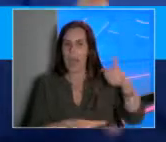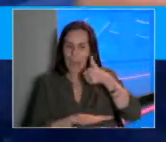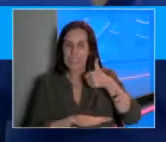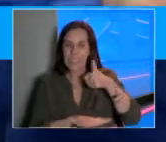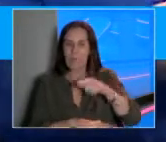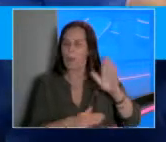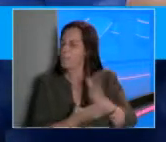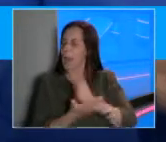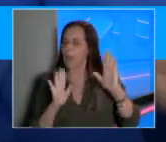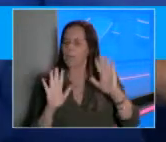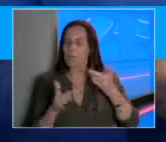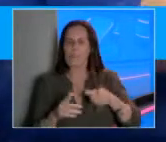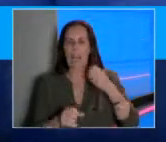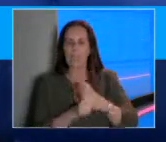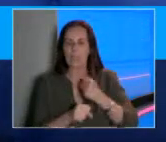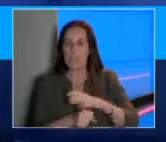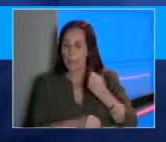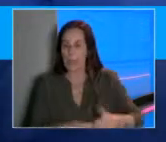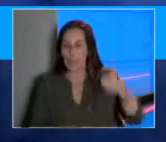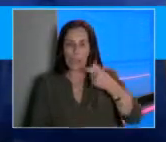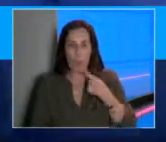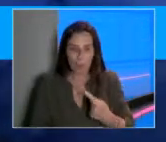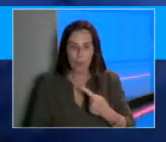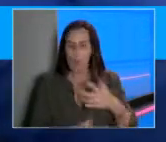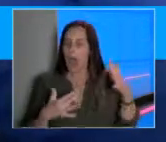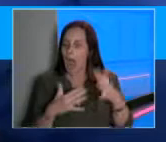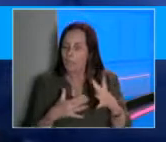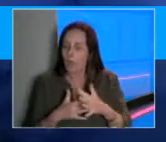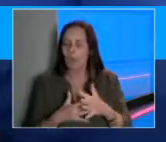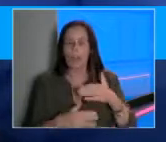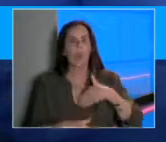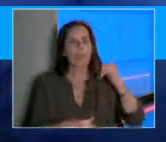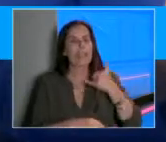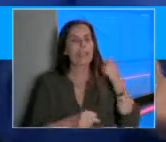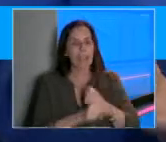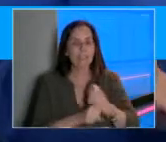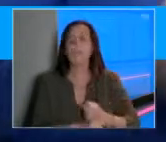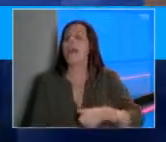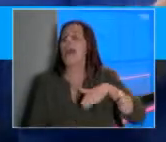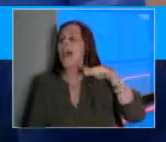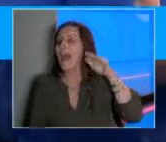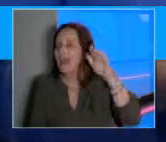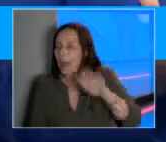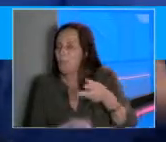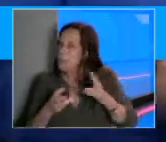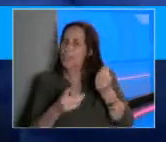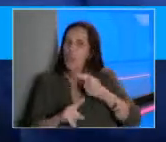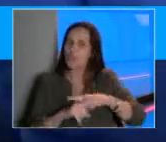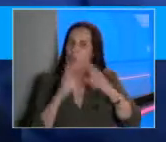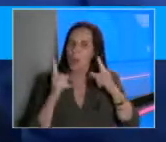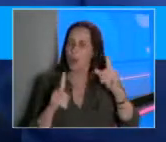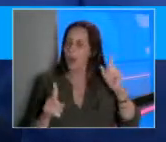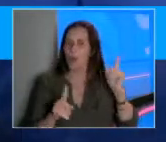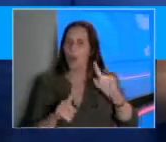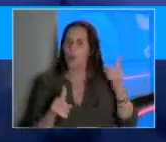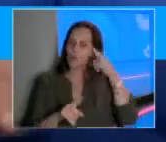אלה שמכתיבים את המדיניות. אם השר אומר שהבדיקות אנחנו כן נעשה, גם בשיטה קצת שונה ממה